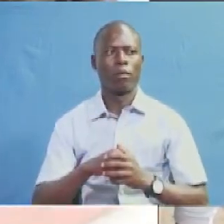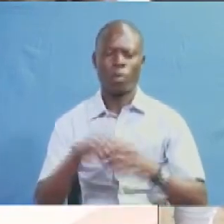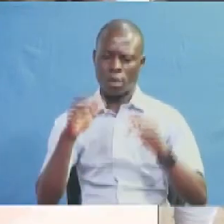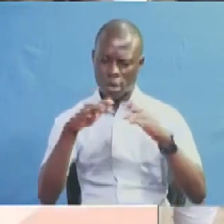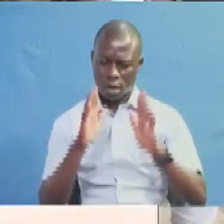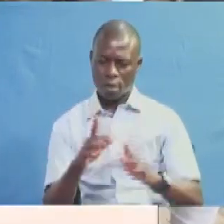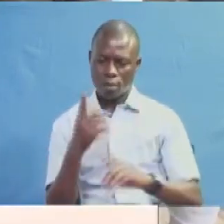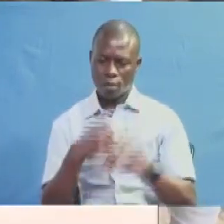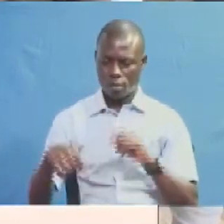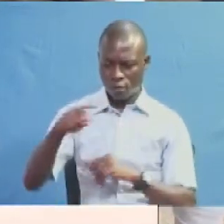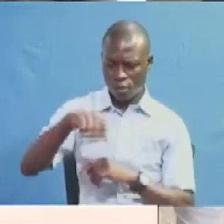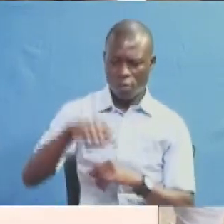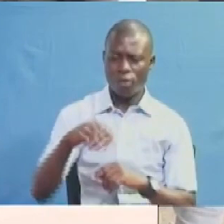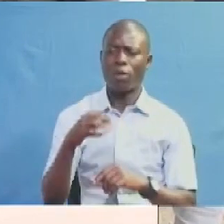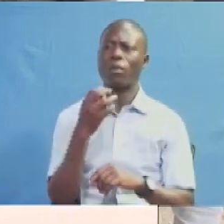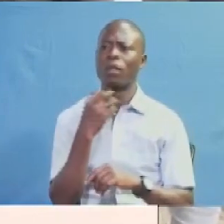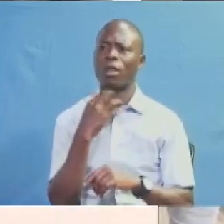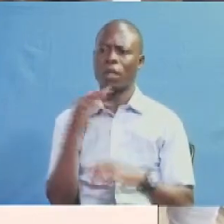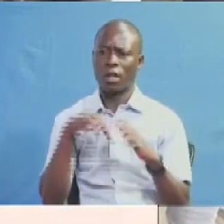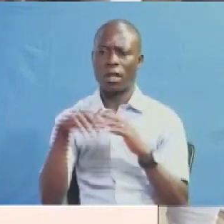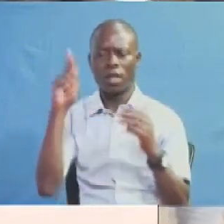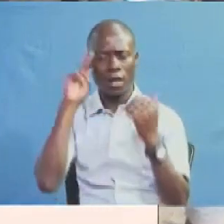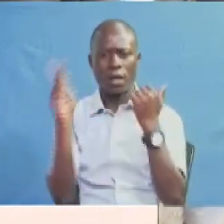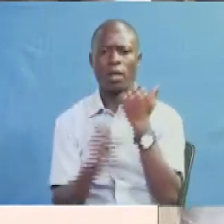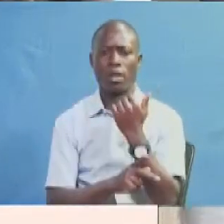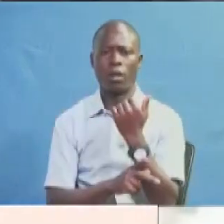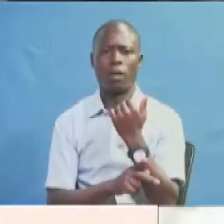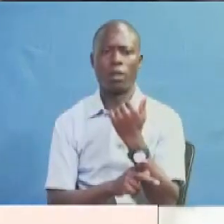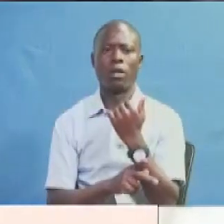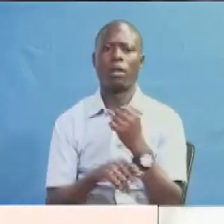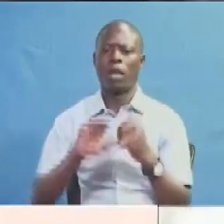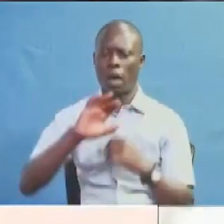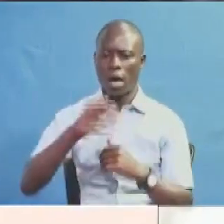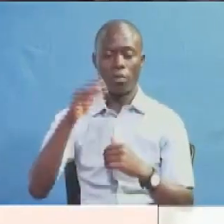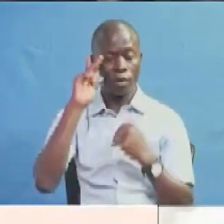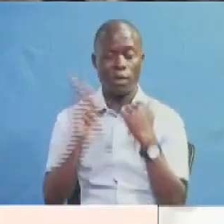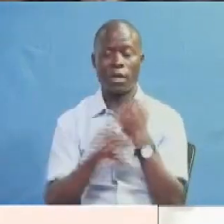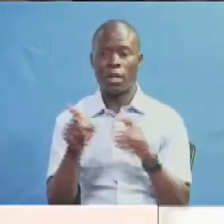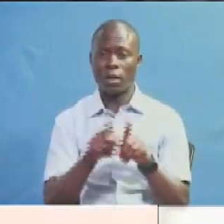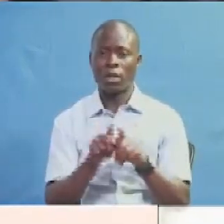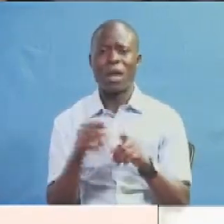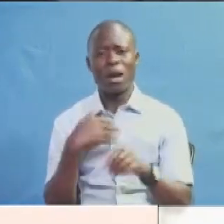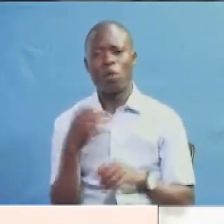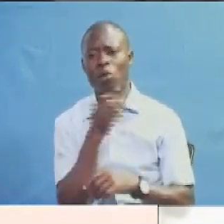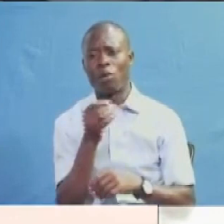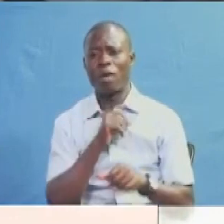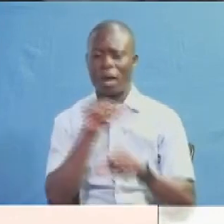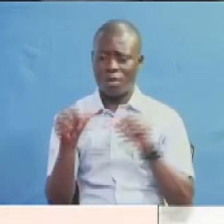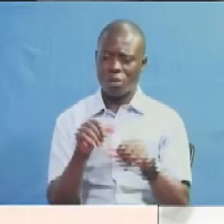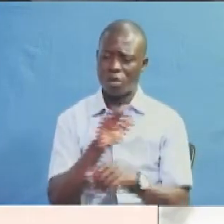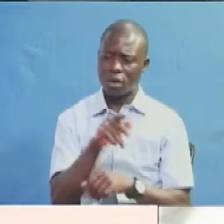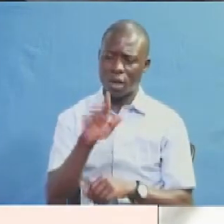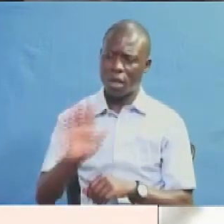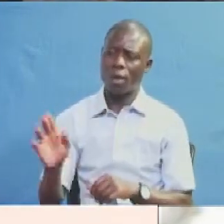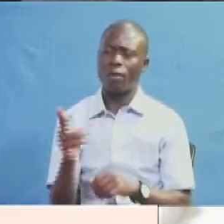Wakulima kutoka kiwanda cha kahawa cha Mukungeria katika eneo bunge la Gishungu kaunti ya Kirinyaga wamelalamika kuhusu malipo duni katika